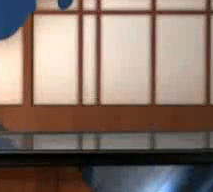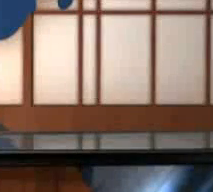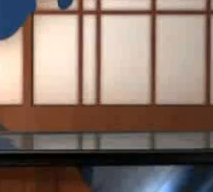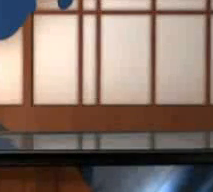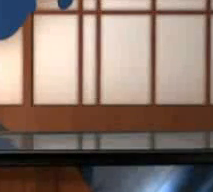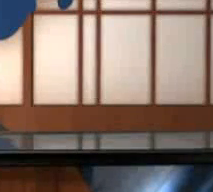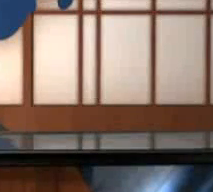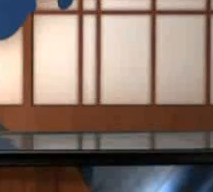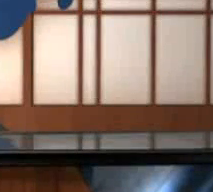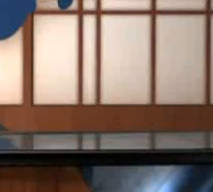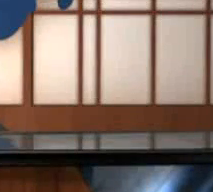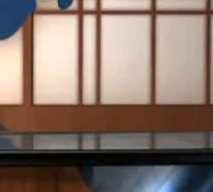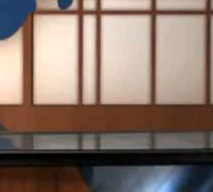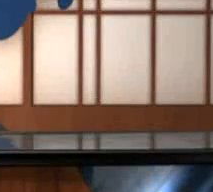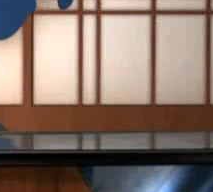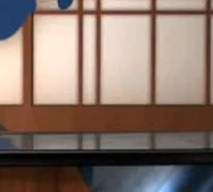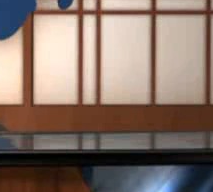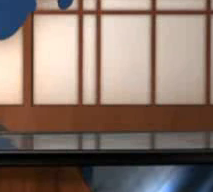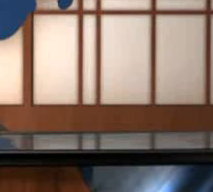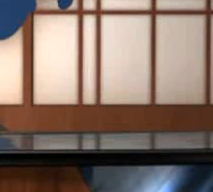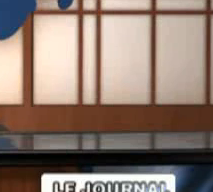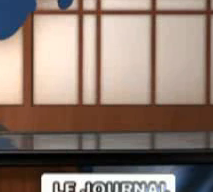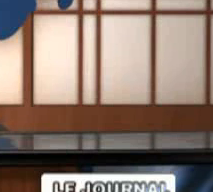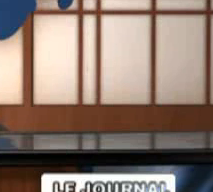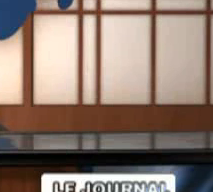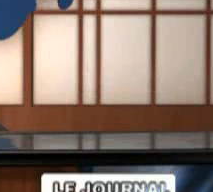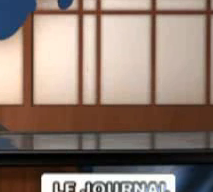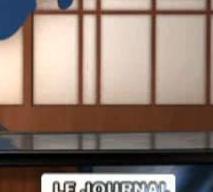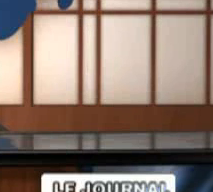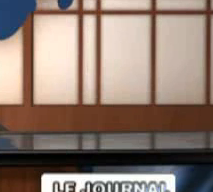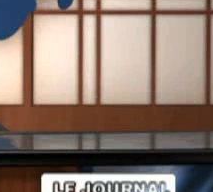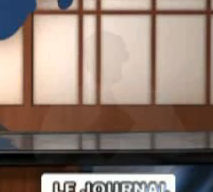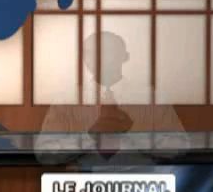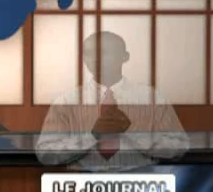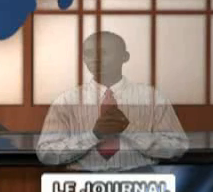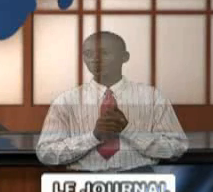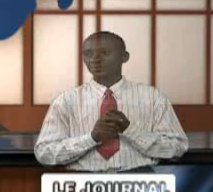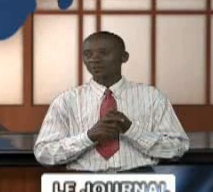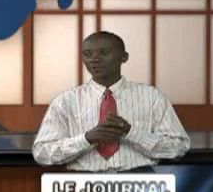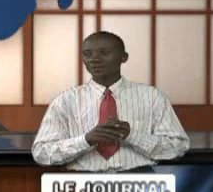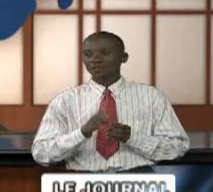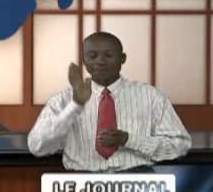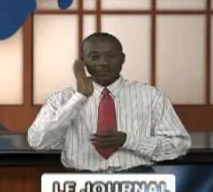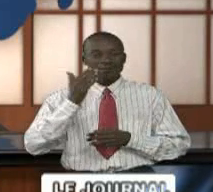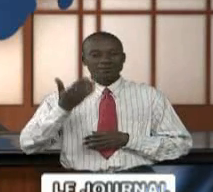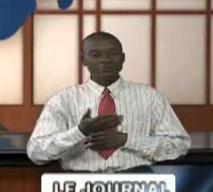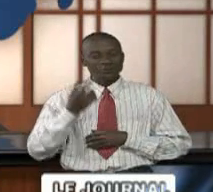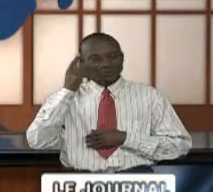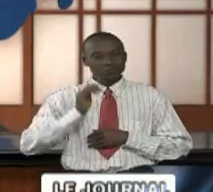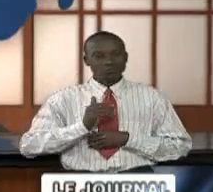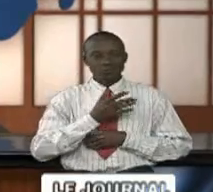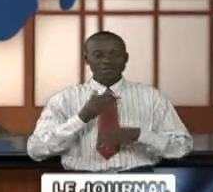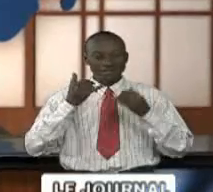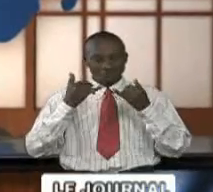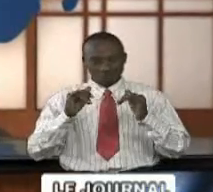Cette édition unique d'information, mesdames, messieurs, bonsoir. Élu démocratiquement au suffrage universel, le nouveau président